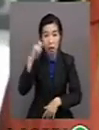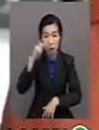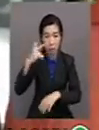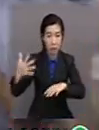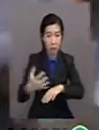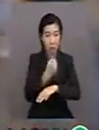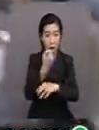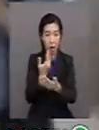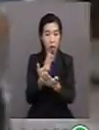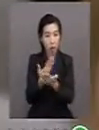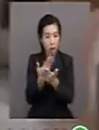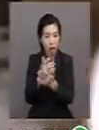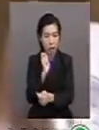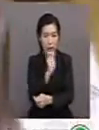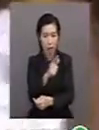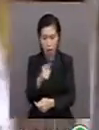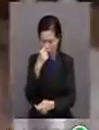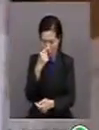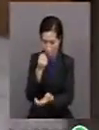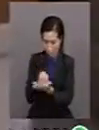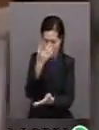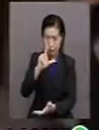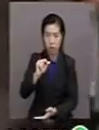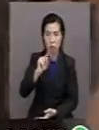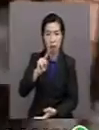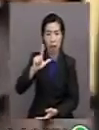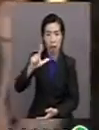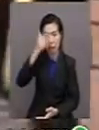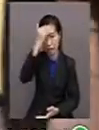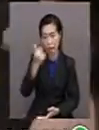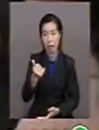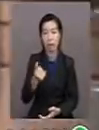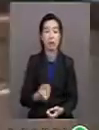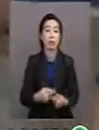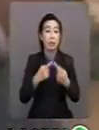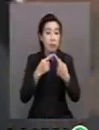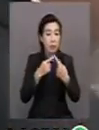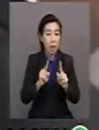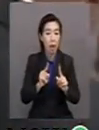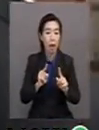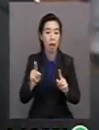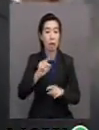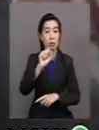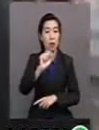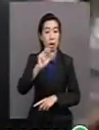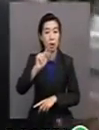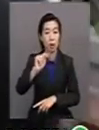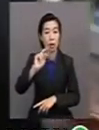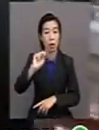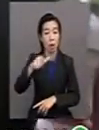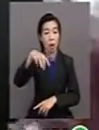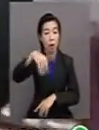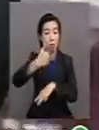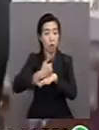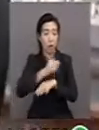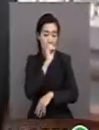มถึงราคาค่าใช้จ่ายทำไมถึงมากถึง21ล้านบาทค่ะแต่ฝั่งของผู้ว่าการตรวจเงินแผ่นดินก็บอกว่